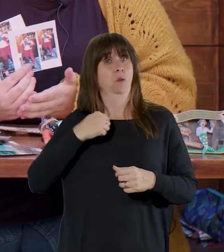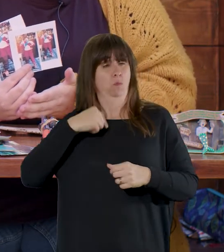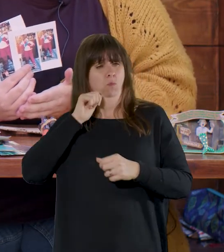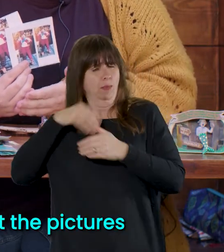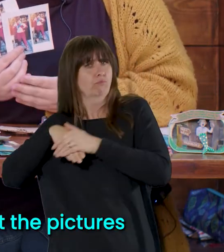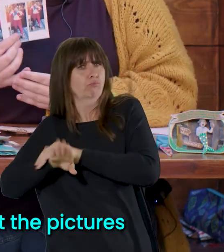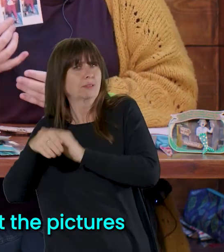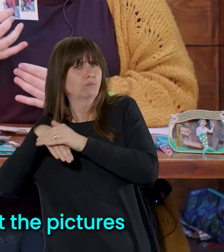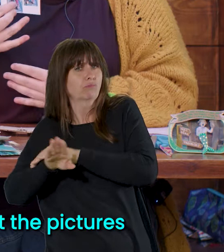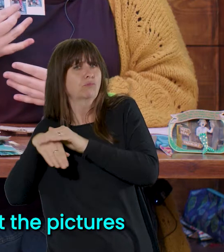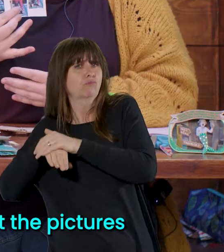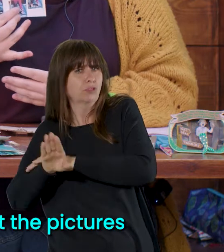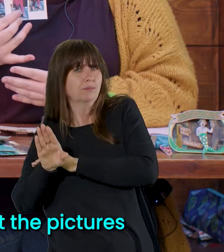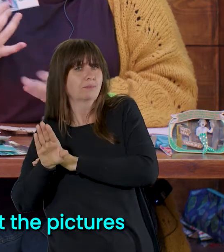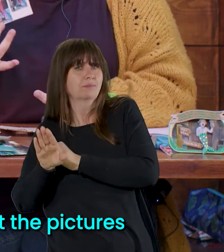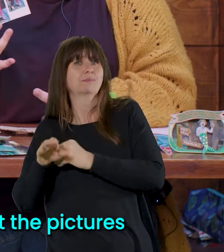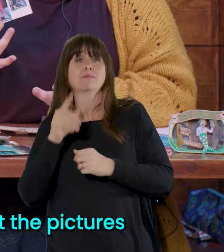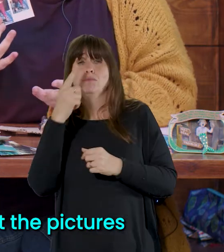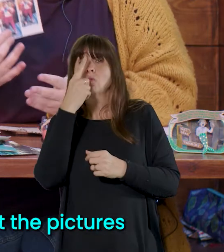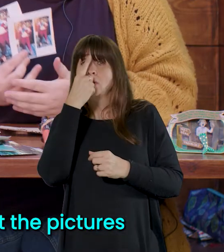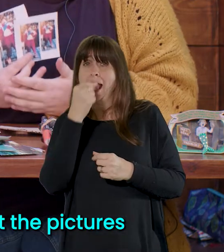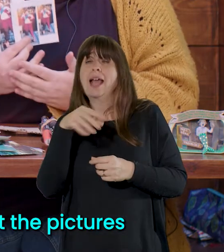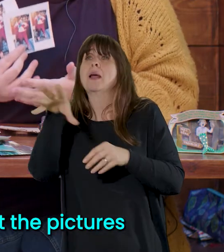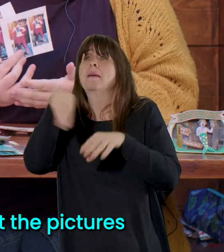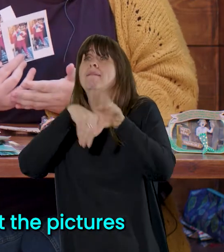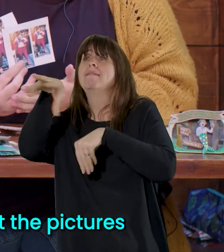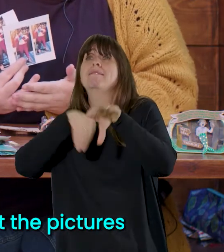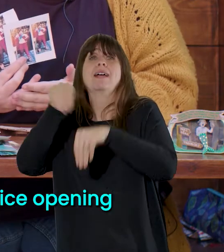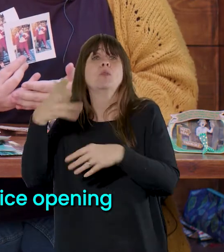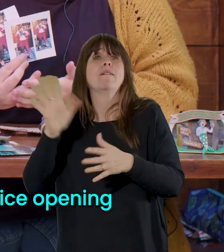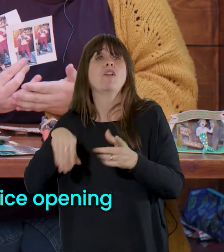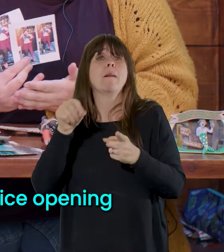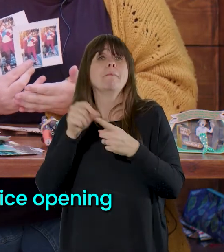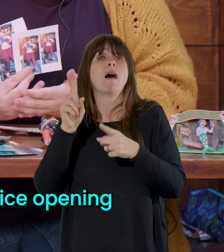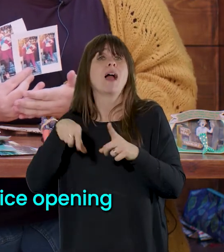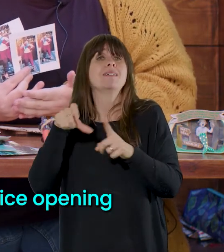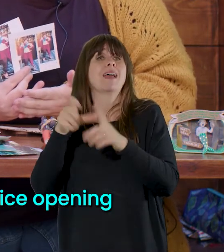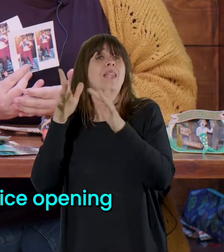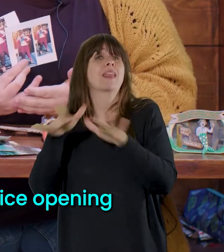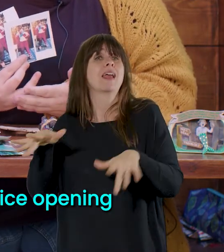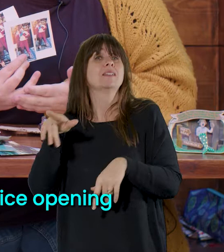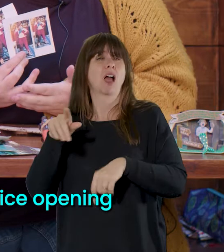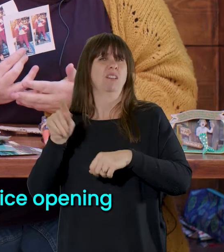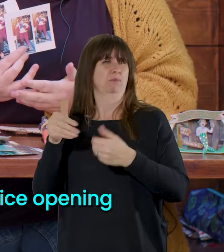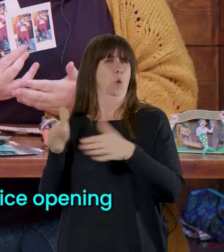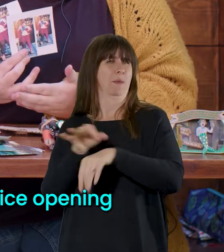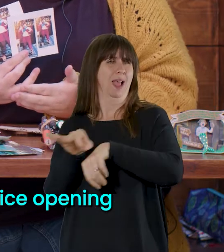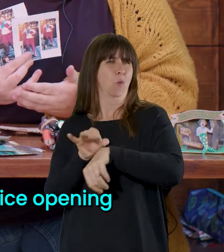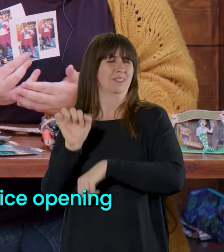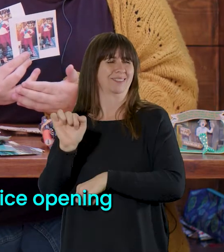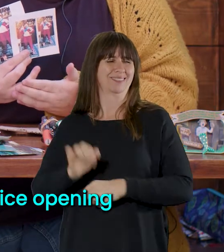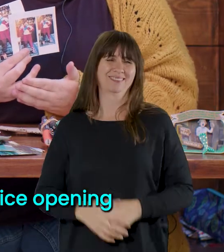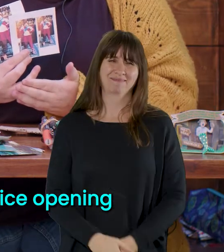sam@takingflighttheatre.co.uk a wnewn ni argraffu fe i chi, a gallwch chi casglu'r lluniau o'r Theatr Parc ar Dar yn ystod yr